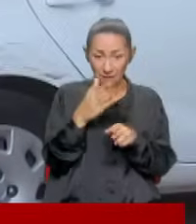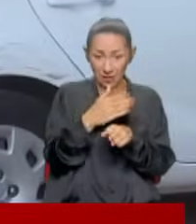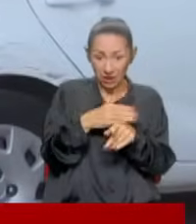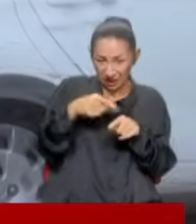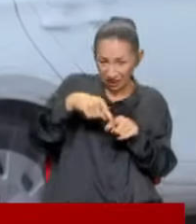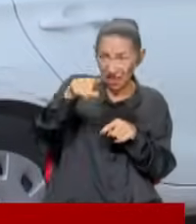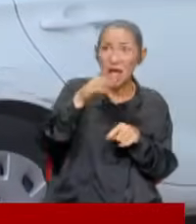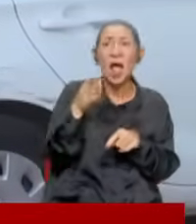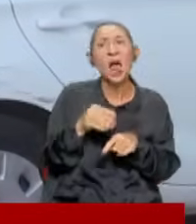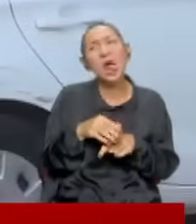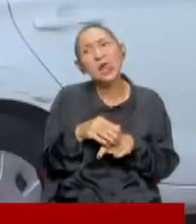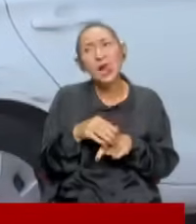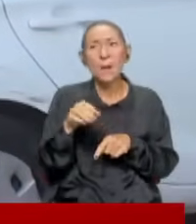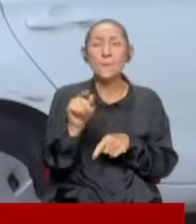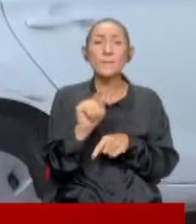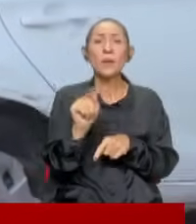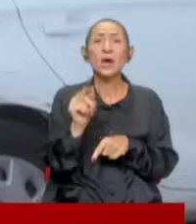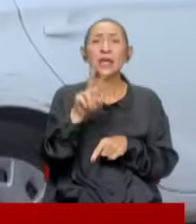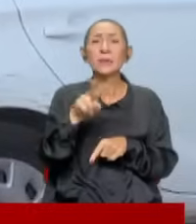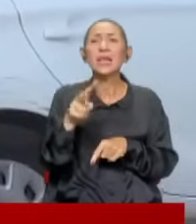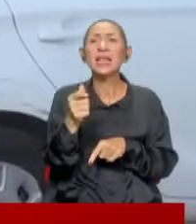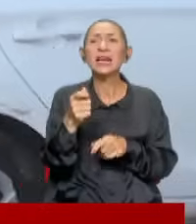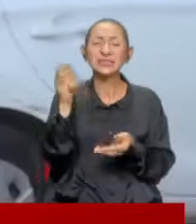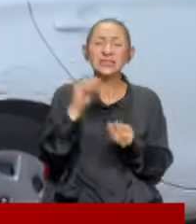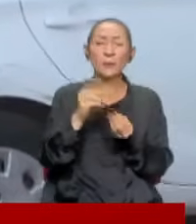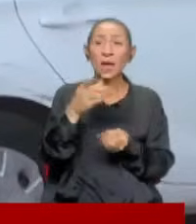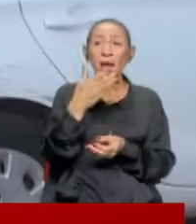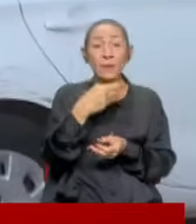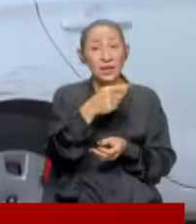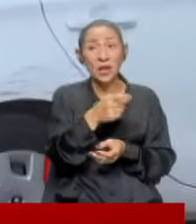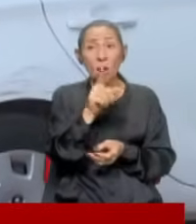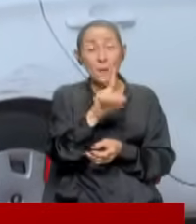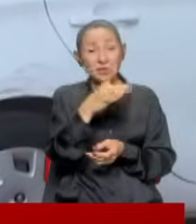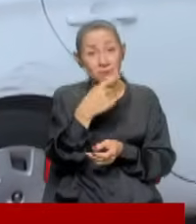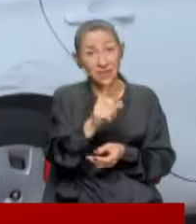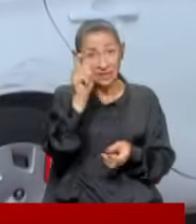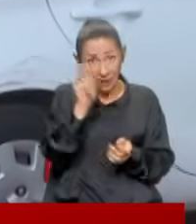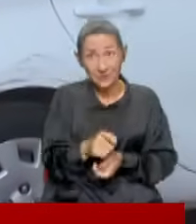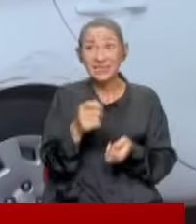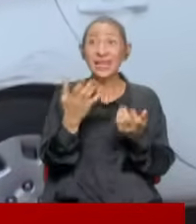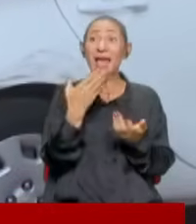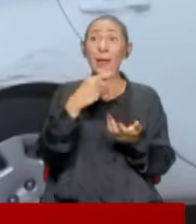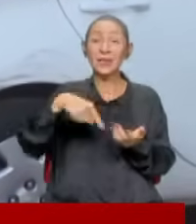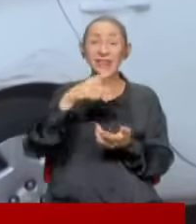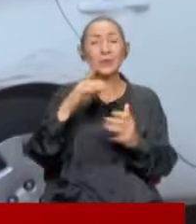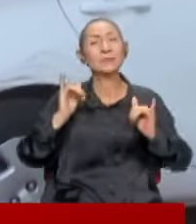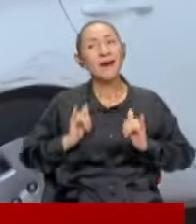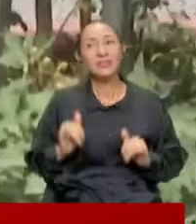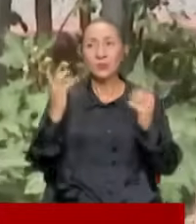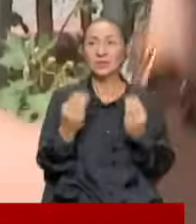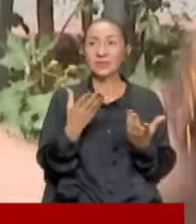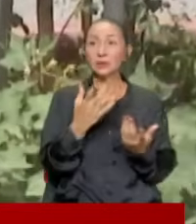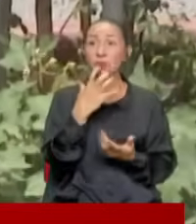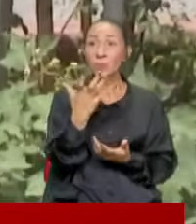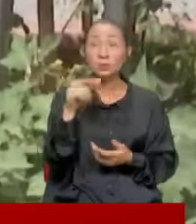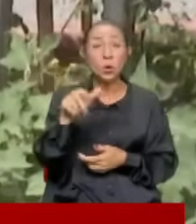memleketime gidemiyorum Ben buna 22 lira zam yaptılar mem yaptıysa emekliye de bir 15.000 lira yapsaydı da emeklinin yüzünü güldürseydi